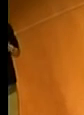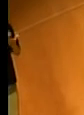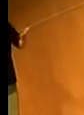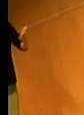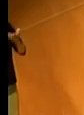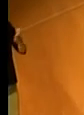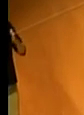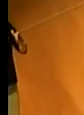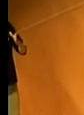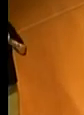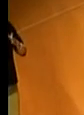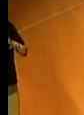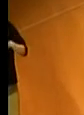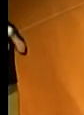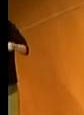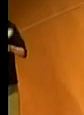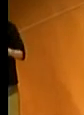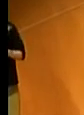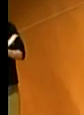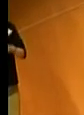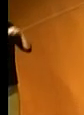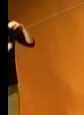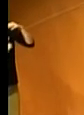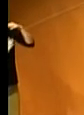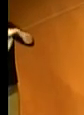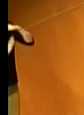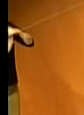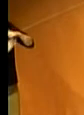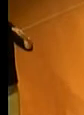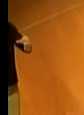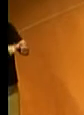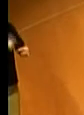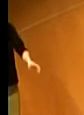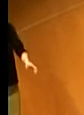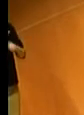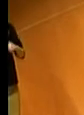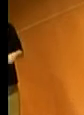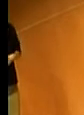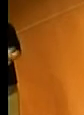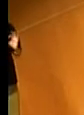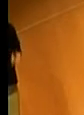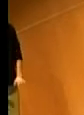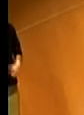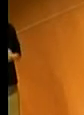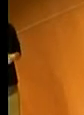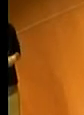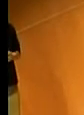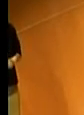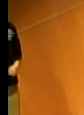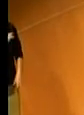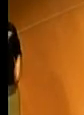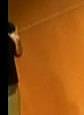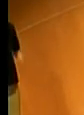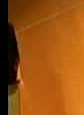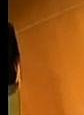scolaire une année, l'année de mon bac, que le lycée s'est vraiment, on va dire, c'est vraiment bougé. Et